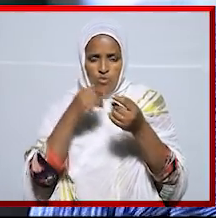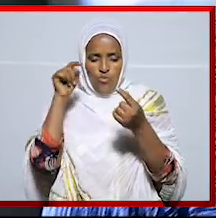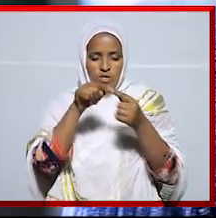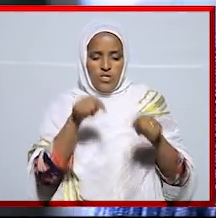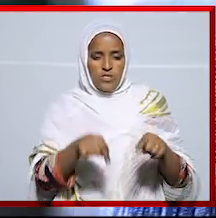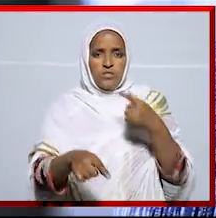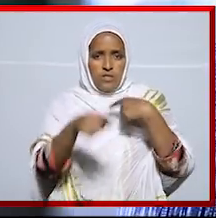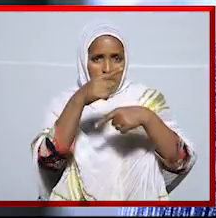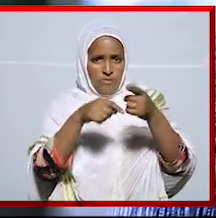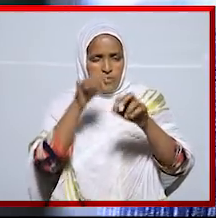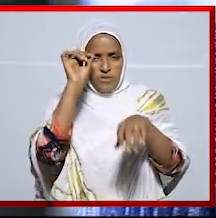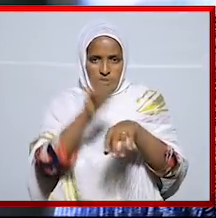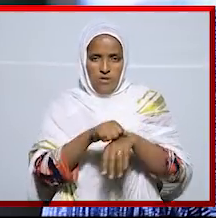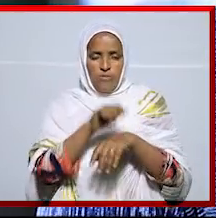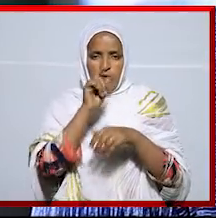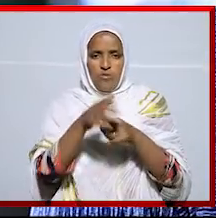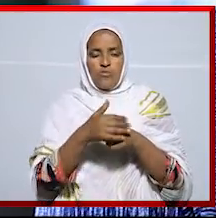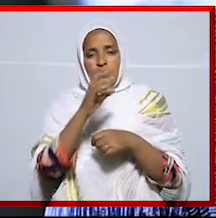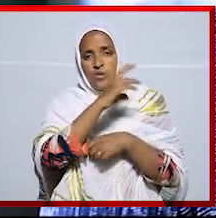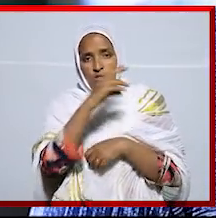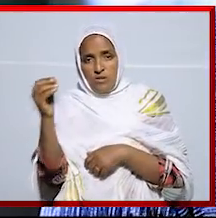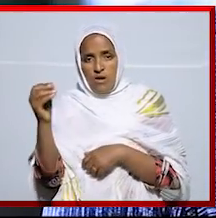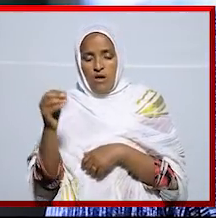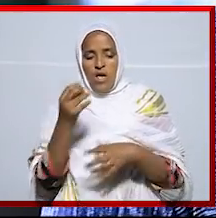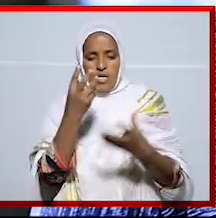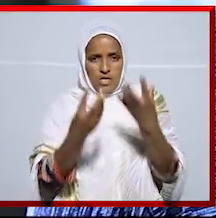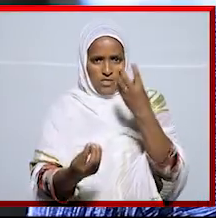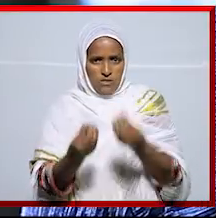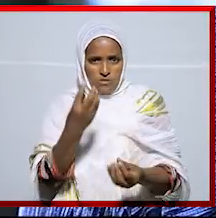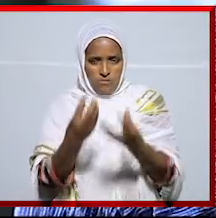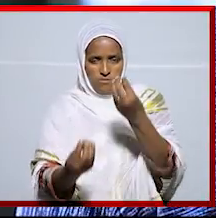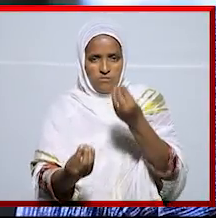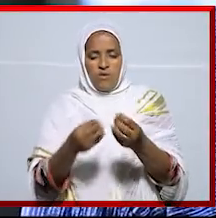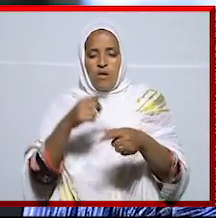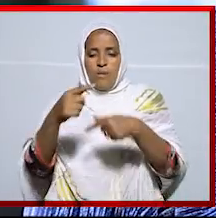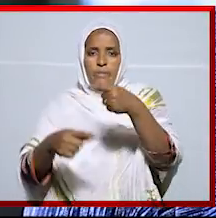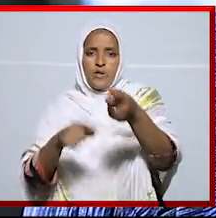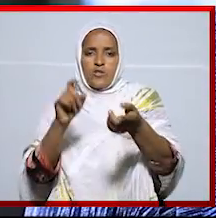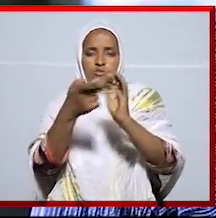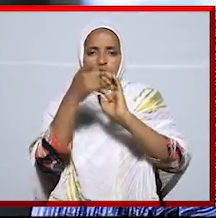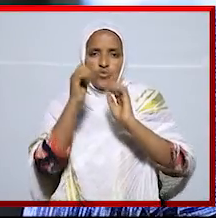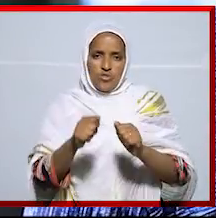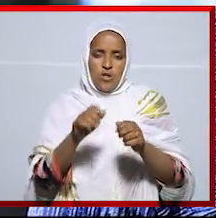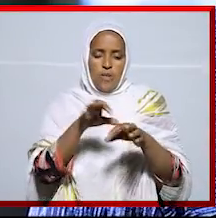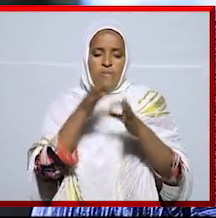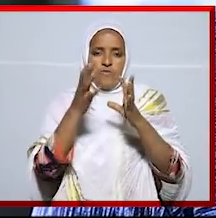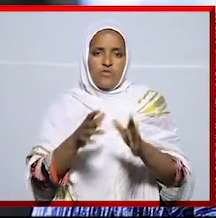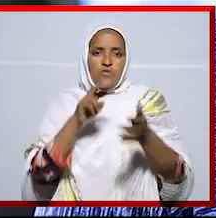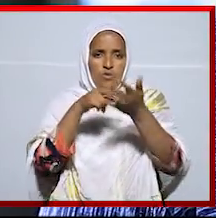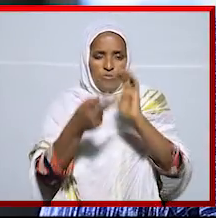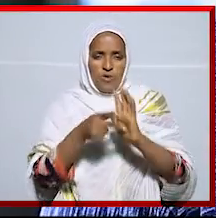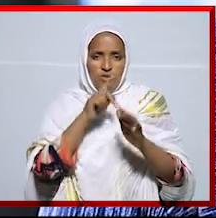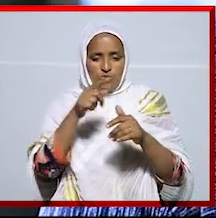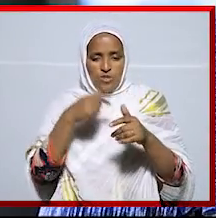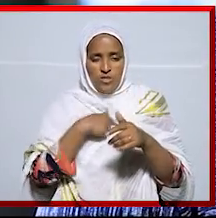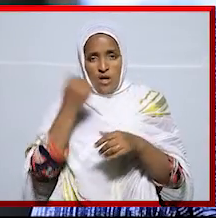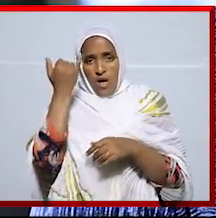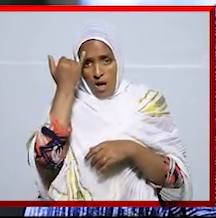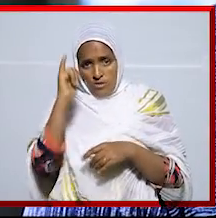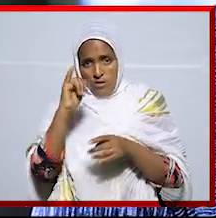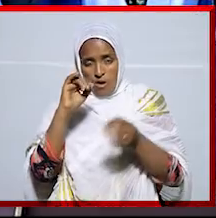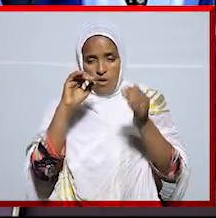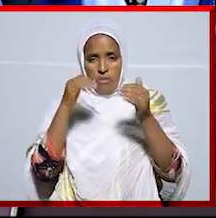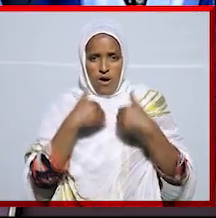ከህፃናትን ብናይ የስራ ሰዓትን በመበደል ማለት ነው። ስለዚህ አሁን ባለው ነባራዊ አንጻር ትንሽ የራሱ የሆነ ጉዳት አለ